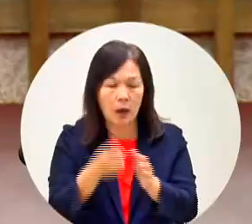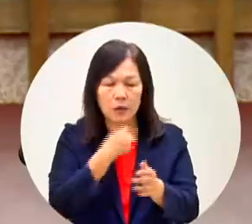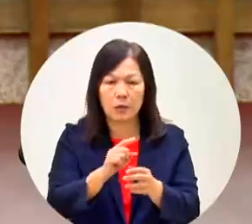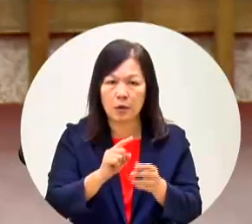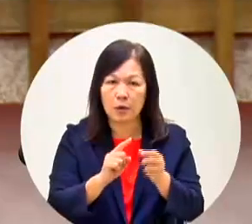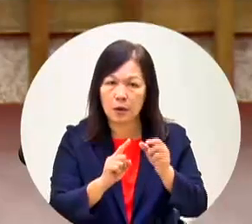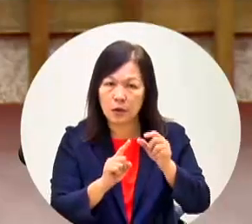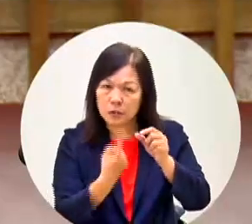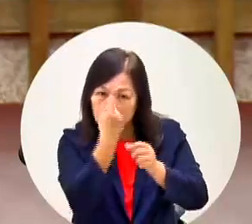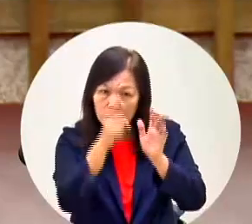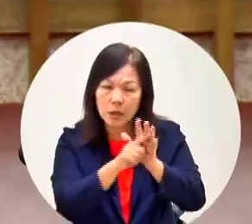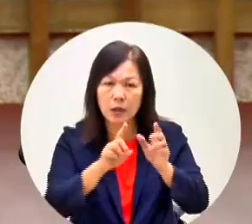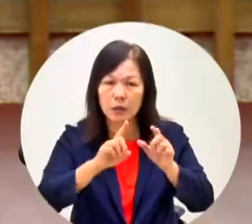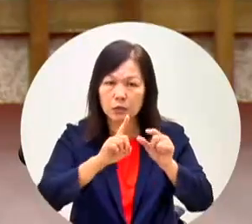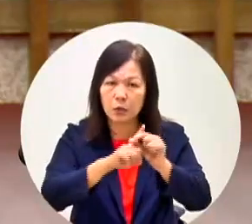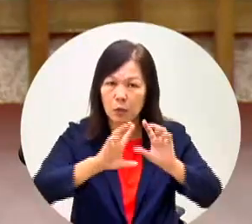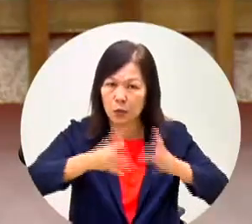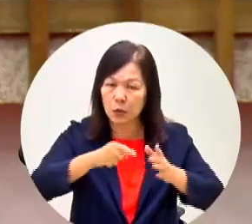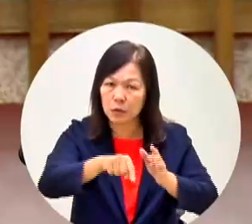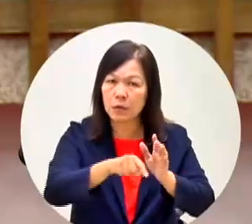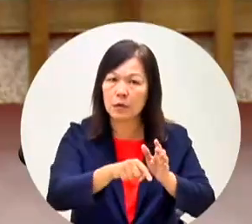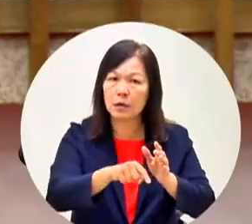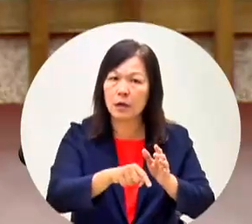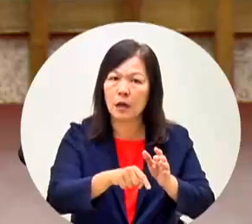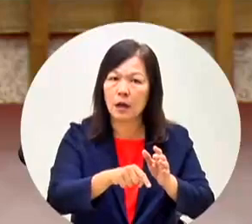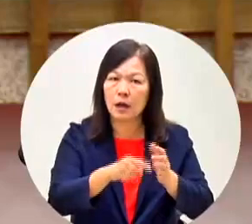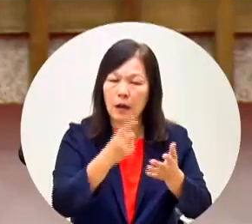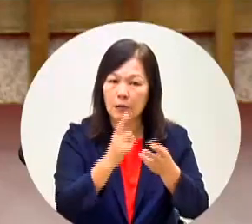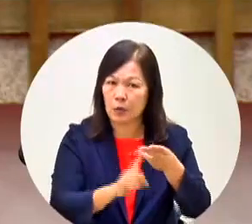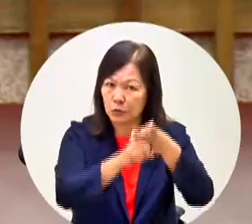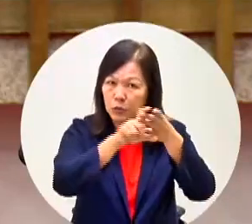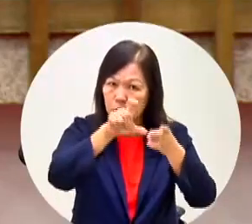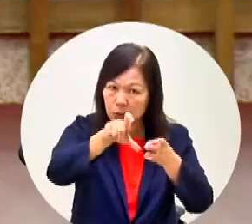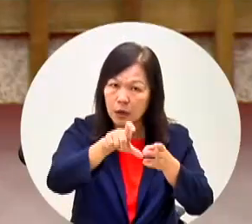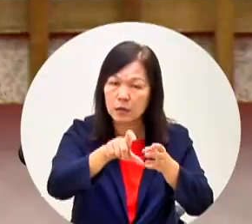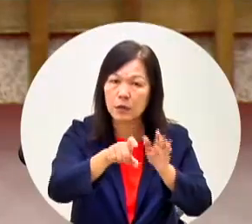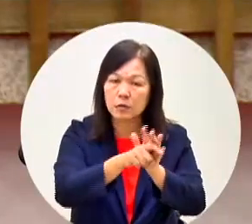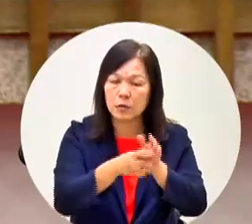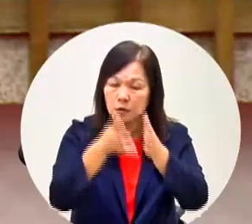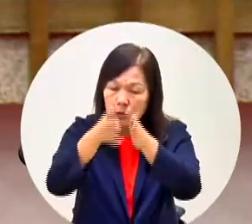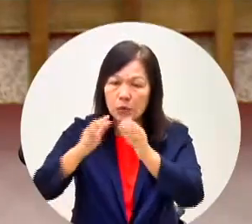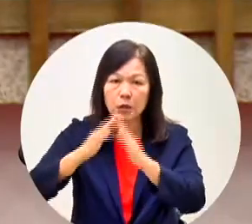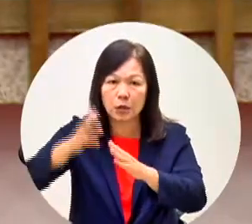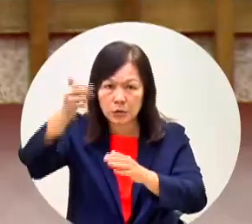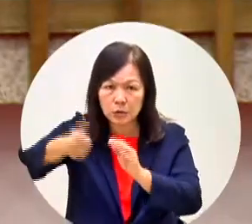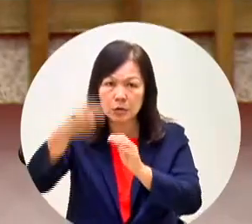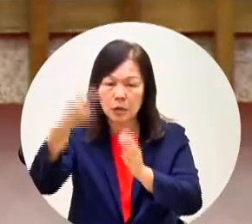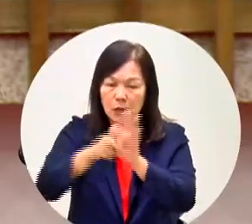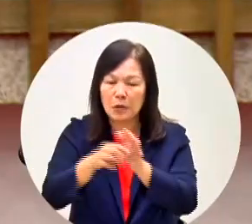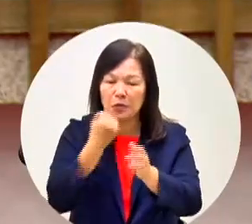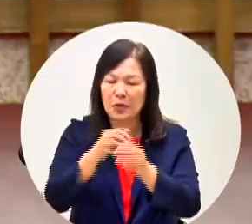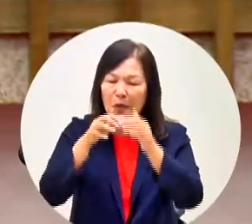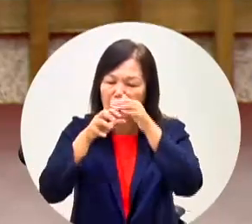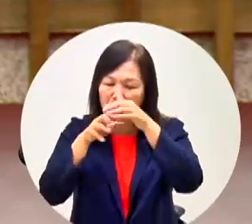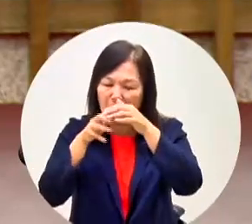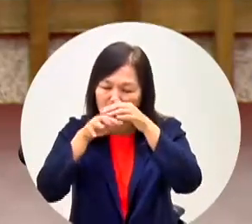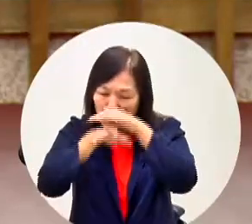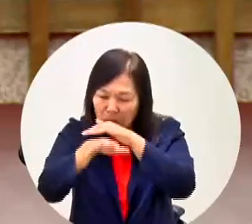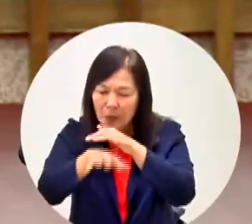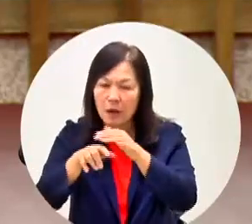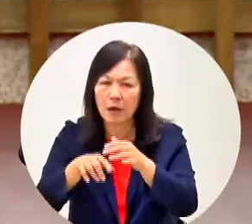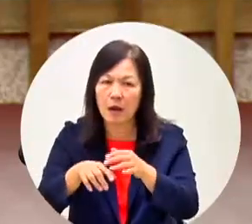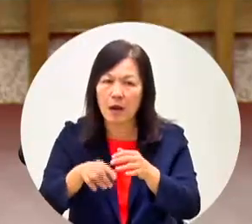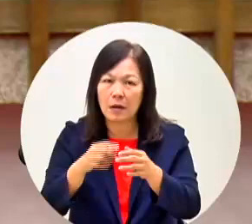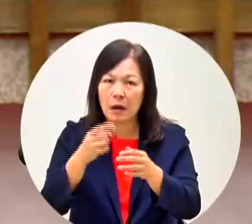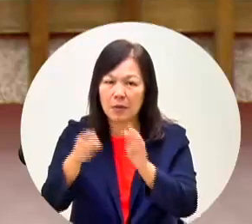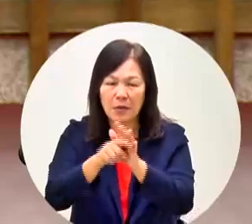天在主体的针对的市长又在抹红，又在抹上各种的彩色。我相信市长的